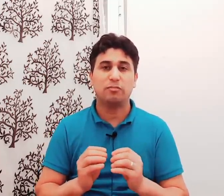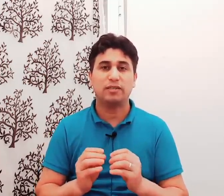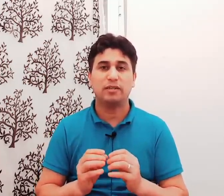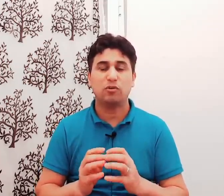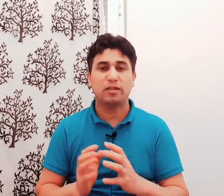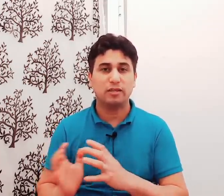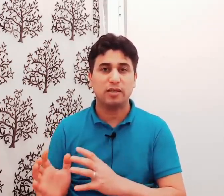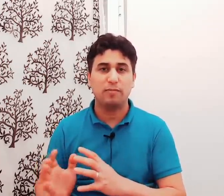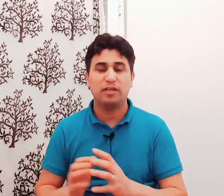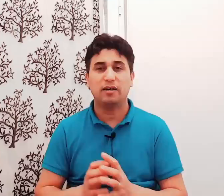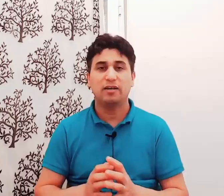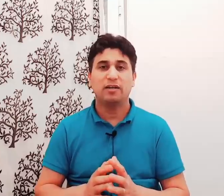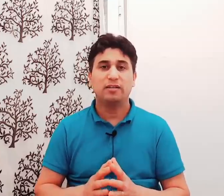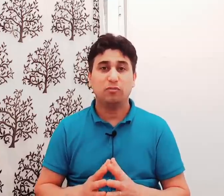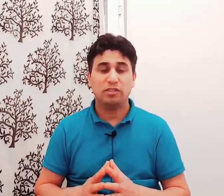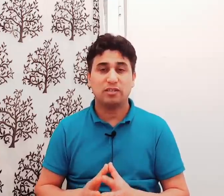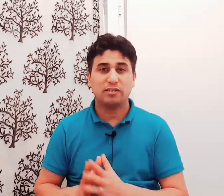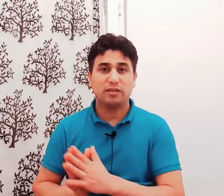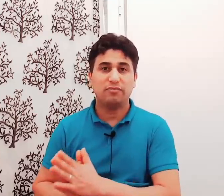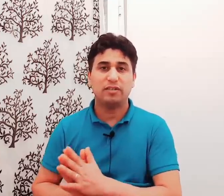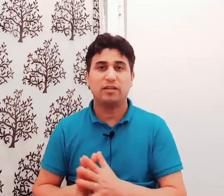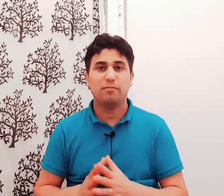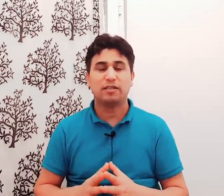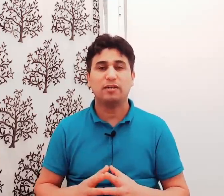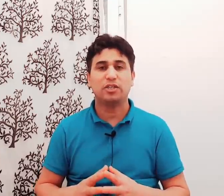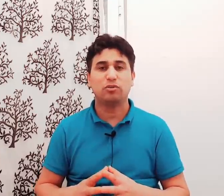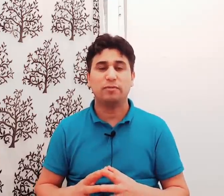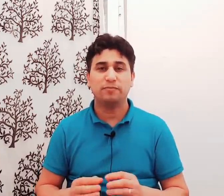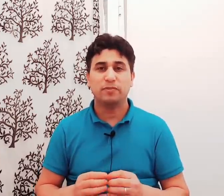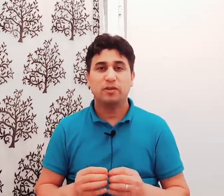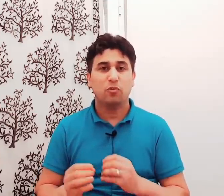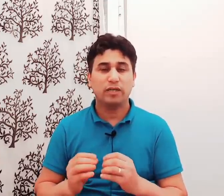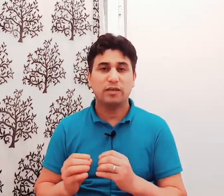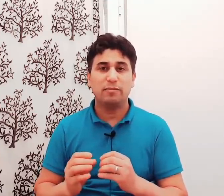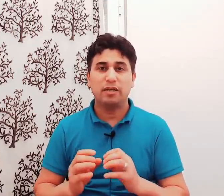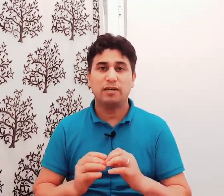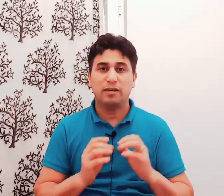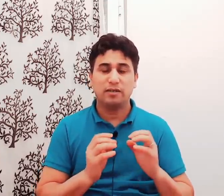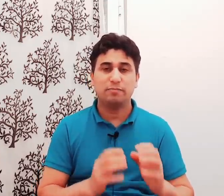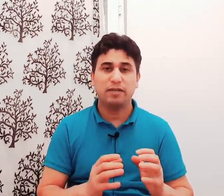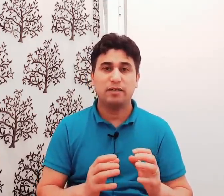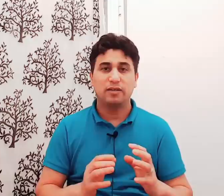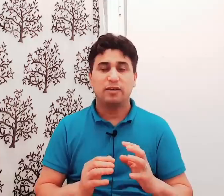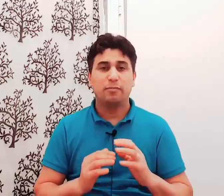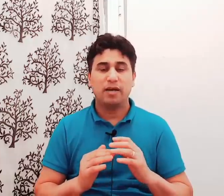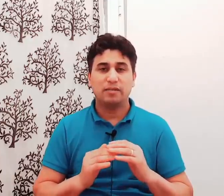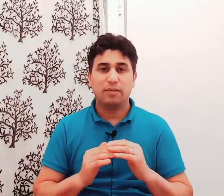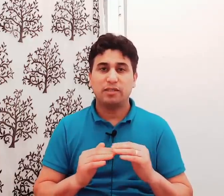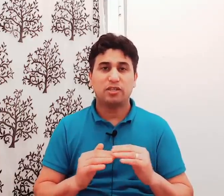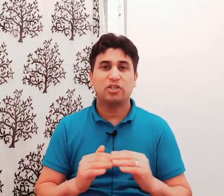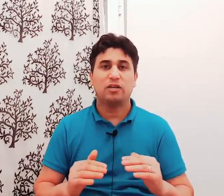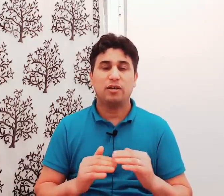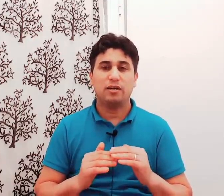نشرح لكم بعض النقاط اللي تكلم عليها يعني الوزير ديال الصحه في هذا المقطع اللي شفتوا دابا. هو كيتكلم على ان اسبانيا